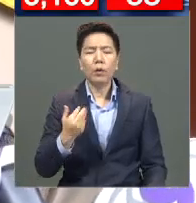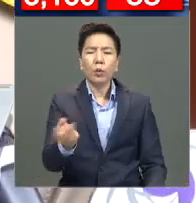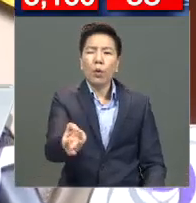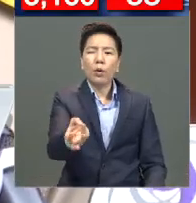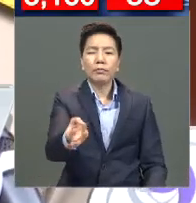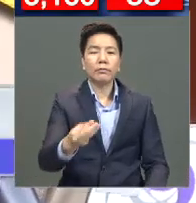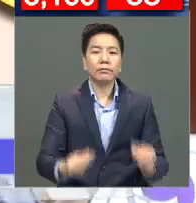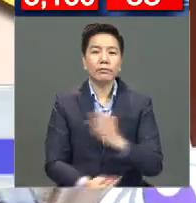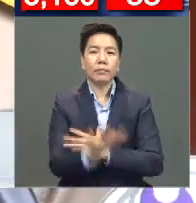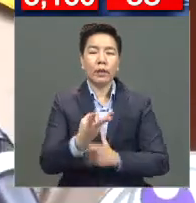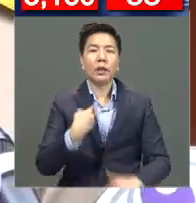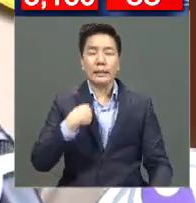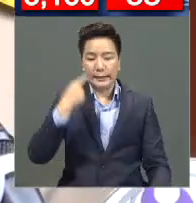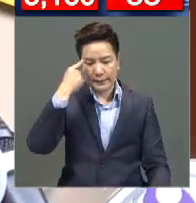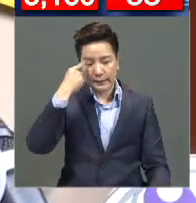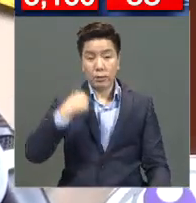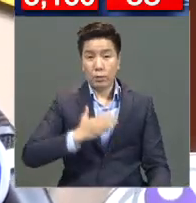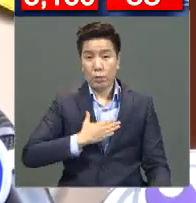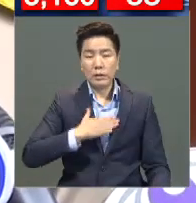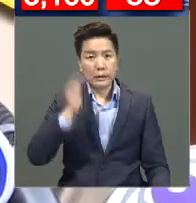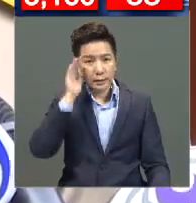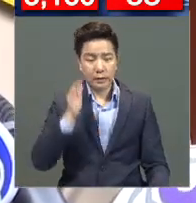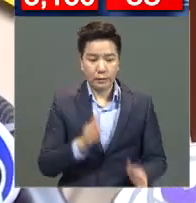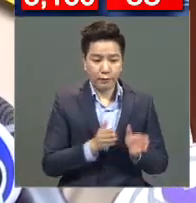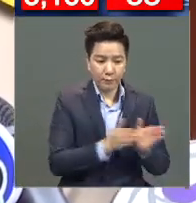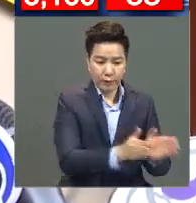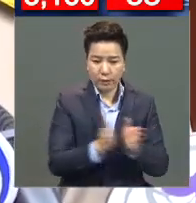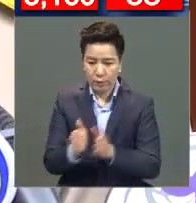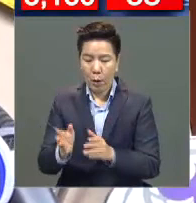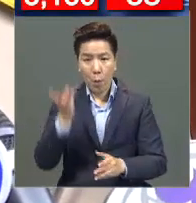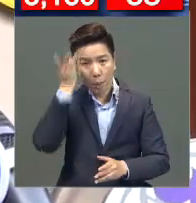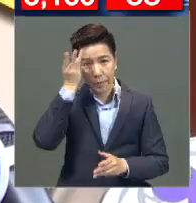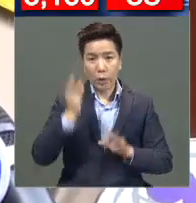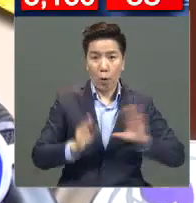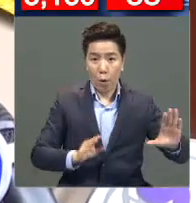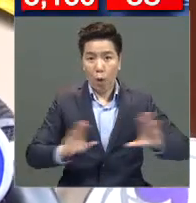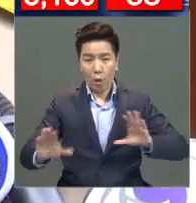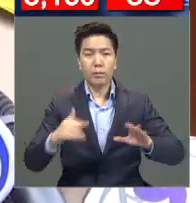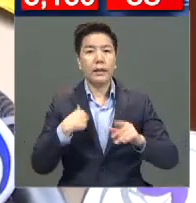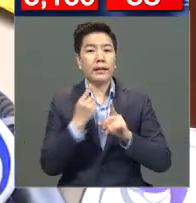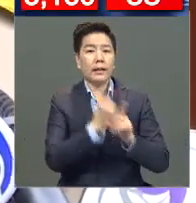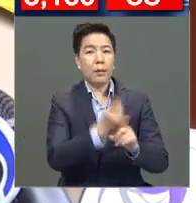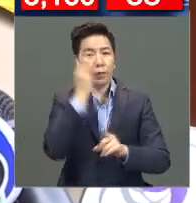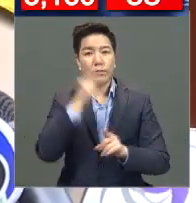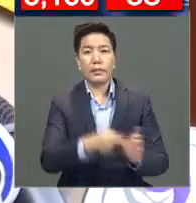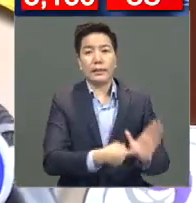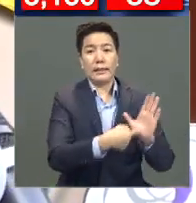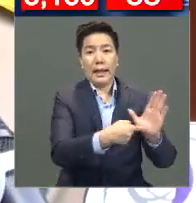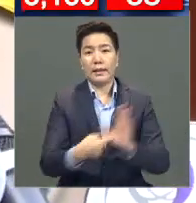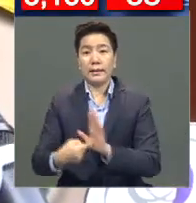ครับเพราะว่าผมเชื่อว่าทั้งสองฝั่งเนี่ยก็มีหลักคิดของตัวเองนะครับถ้าอยู่ในกรอบก็คือทุกคนก็แสดงออกท